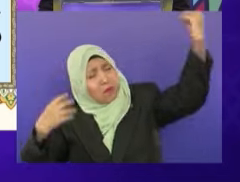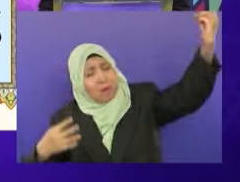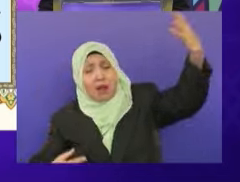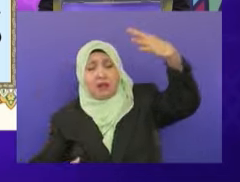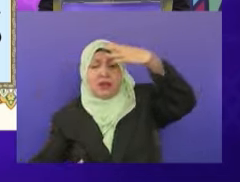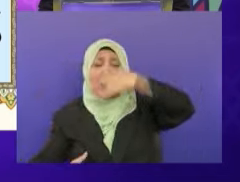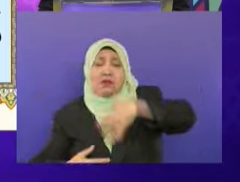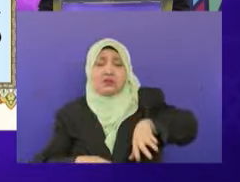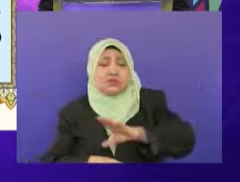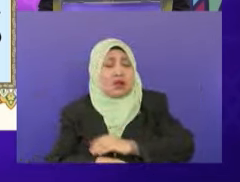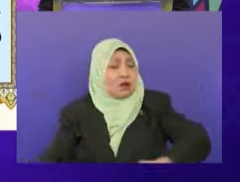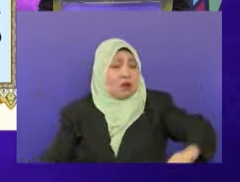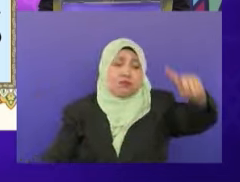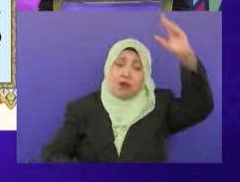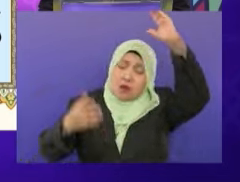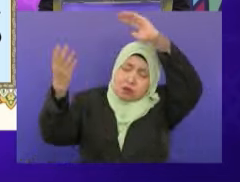عليكم